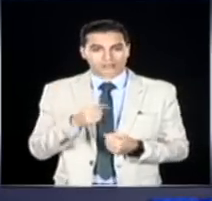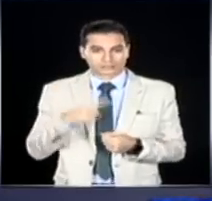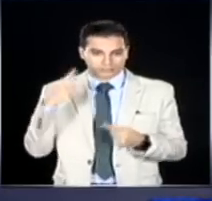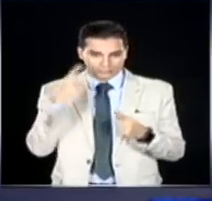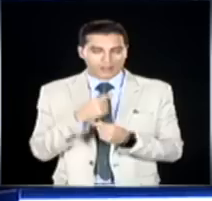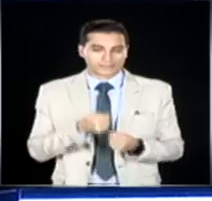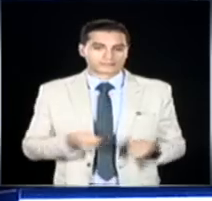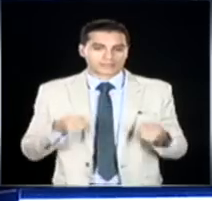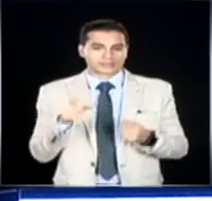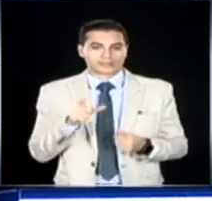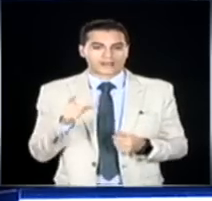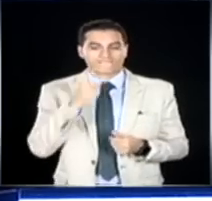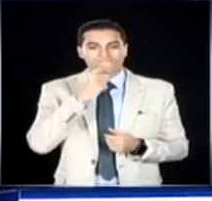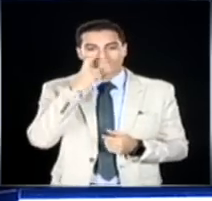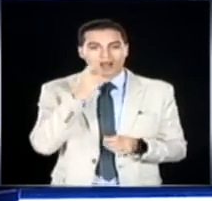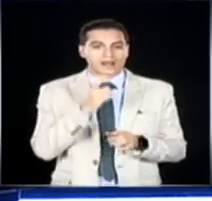صعبه